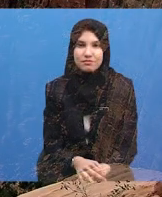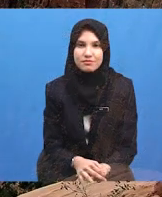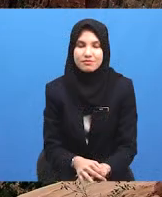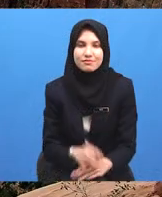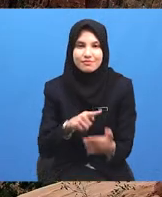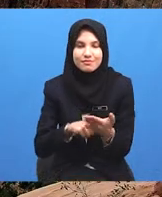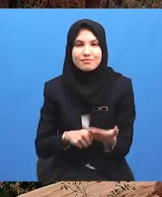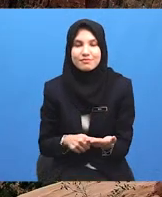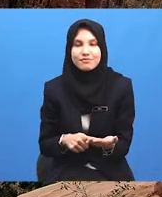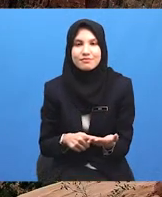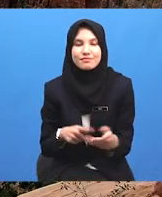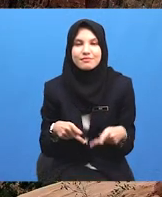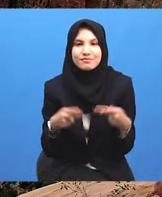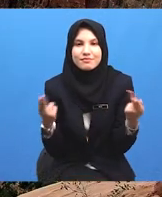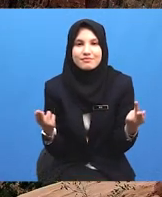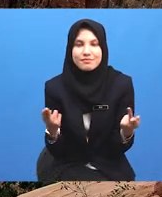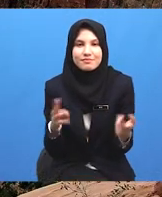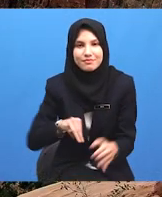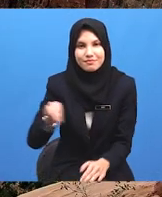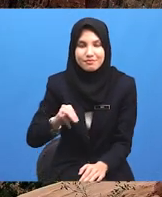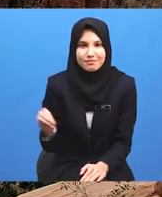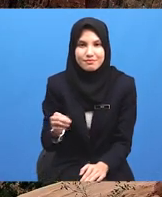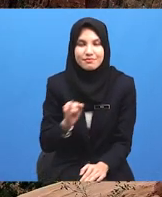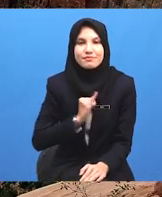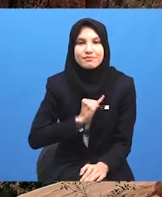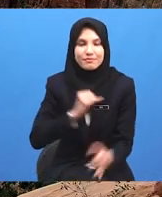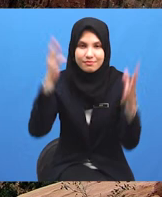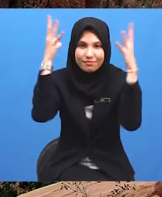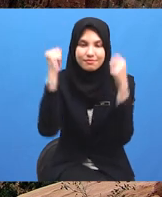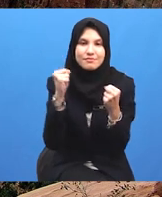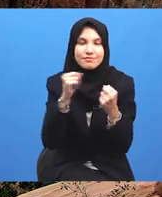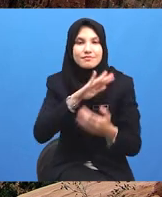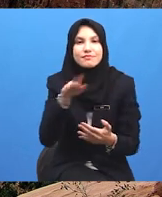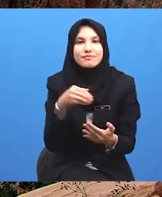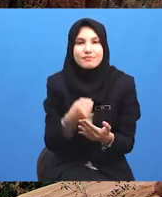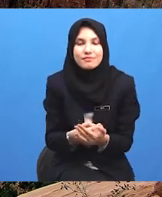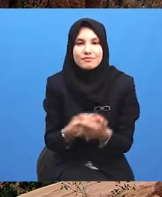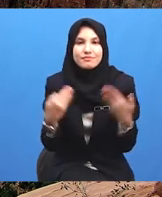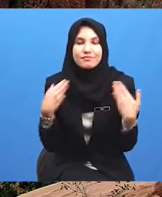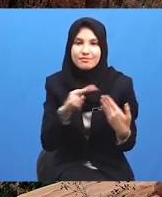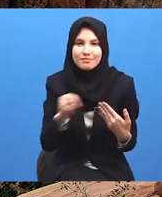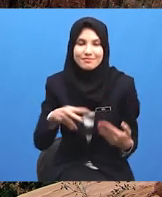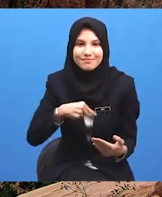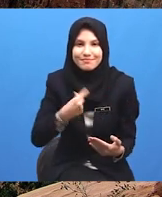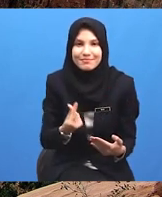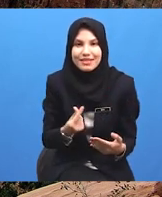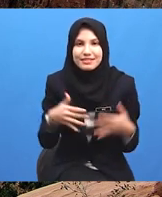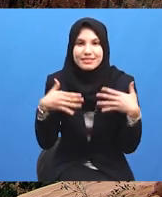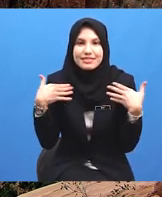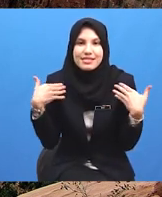Apa khabar murid-murid? Saya harap anda semua dalam keadaan yang ceria dan sihat